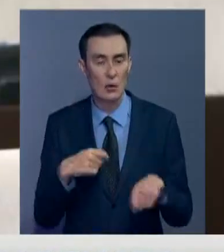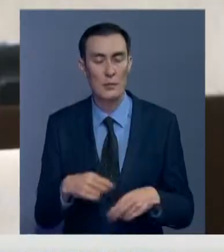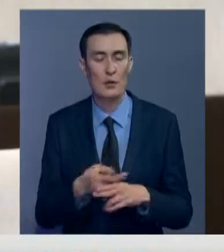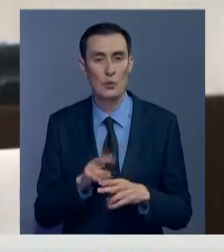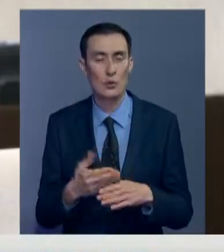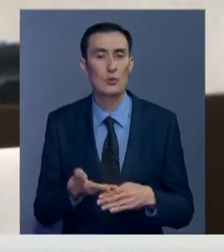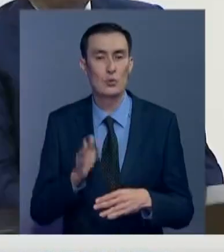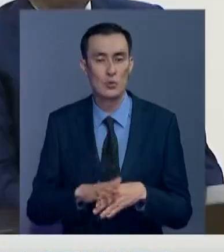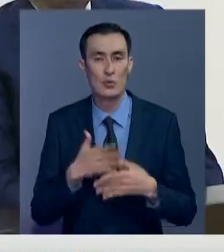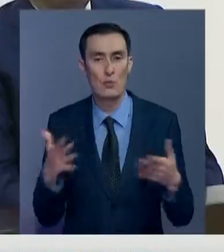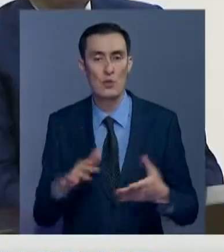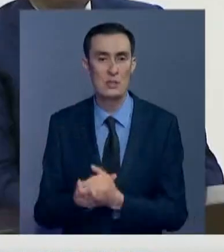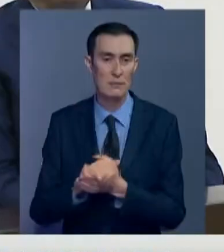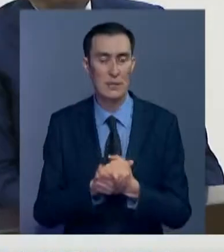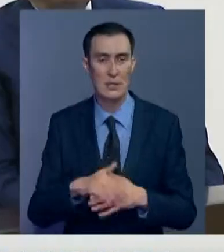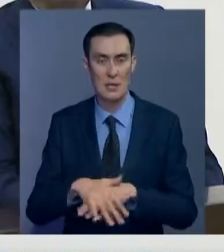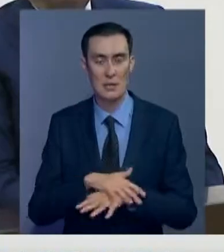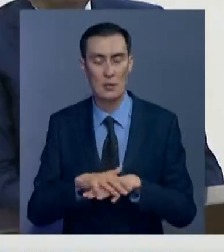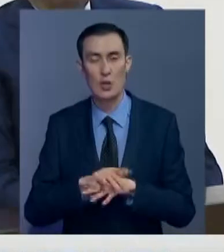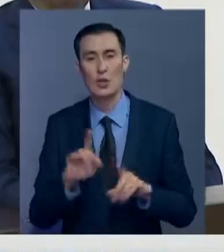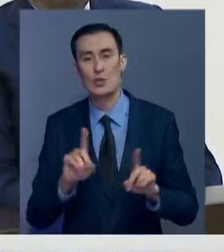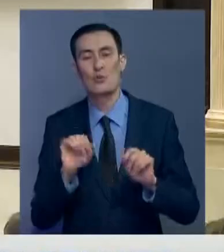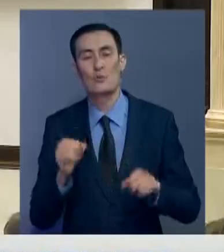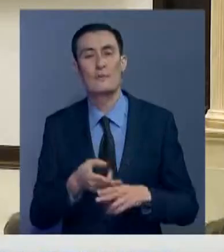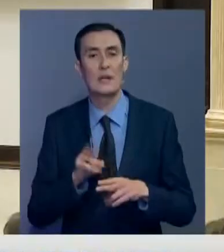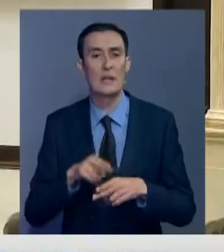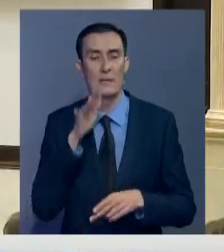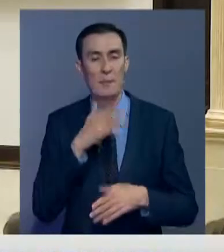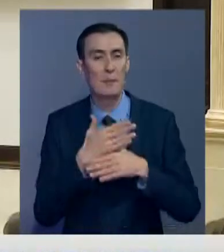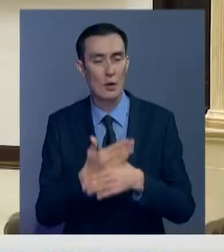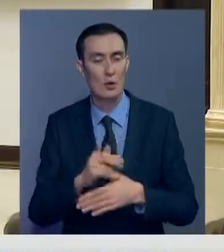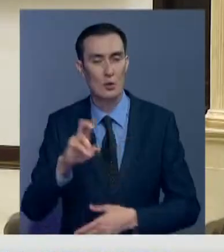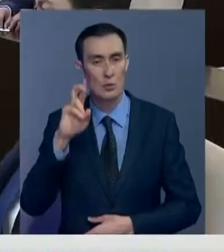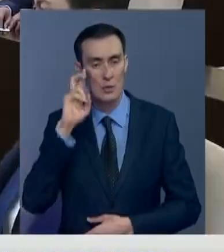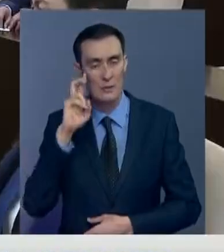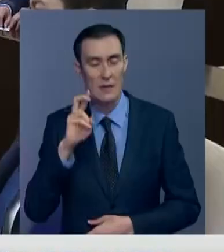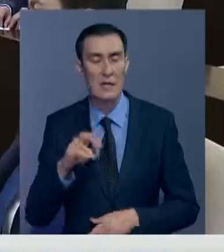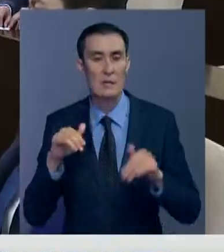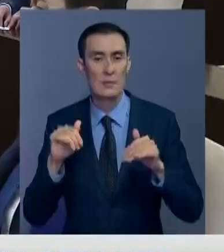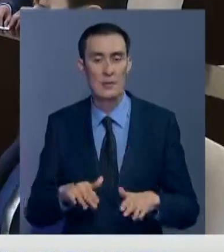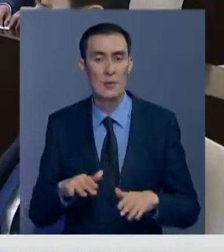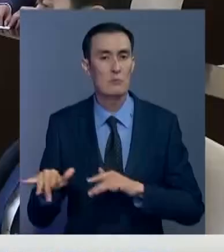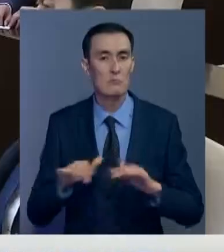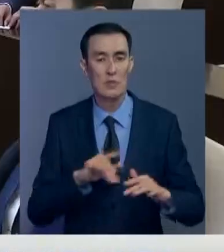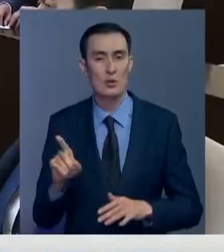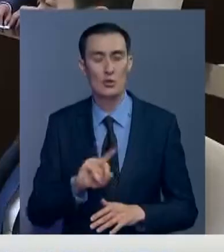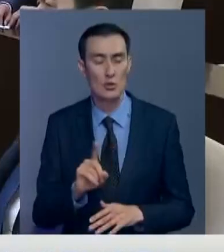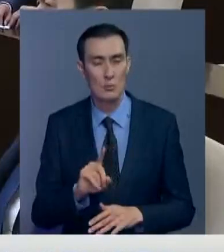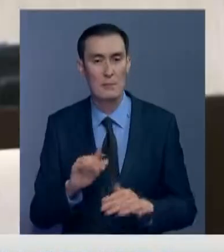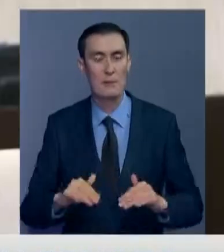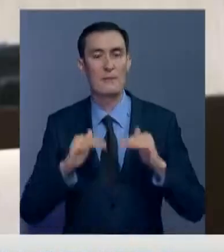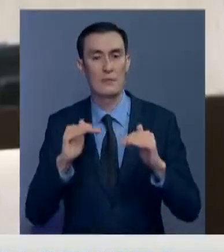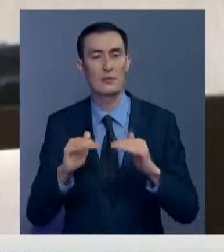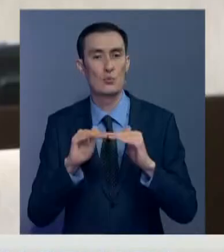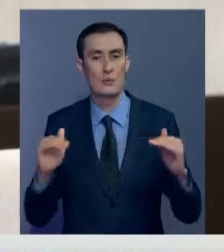эти трудности еще больше сплотили народ. Чем может в это сложное время помогает и государство? В стране принимают все меры для того, чтобы